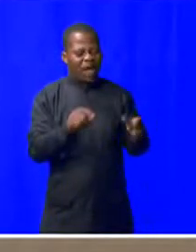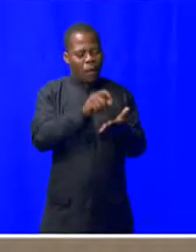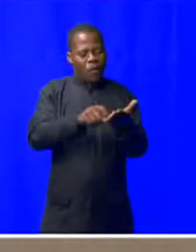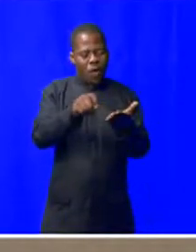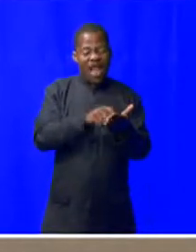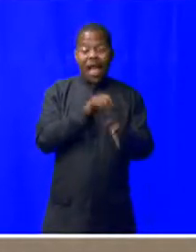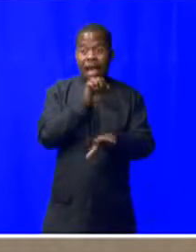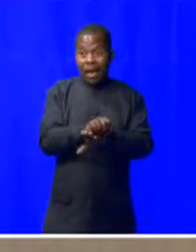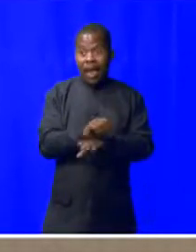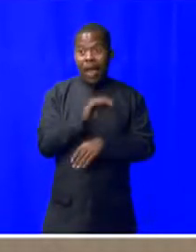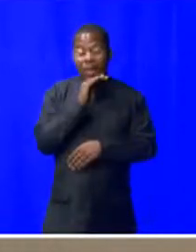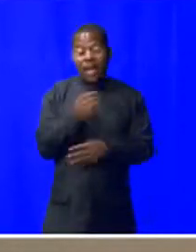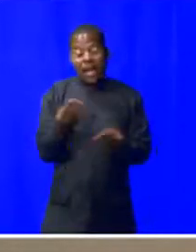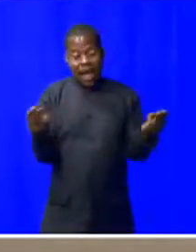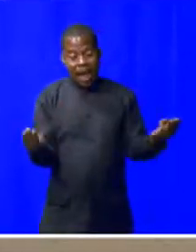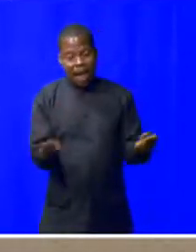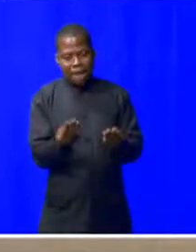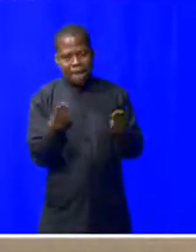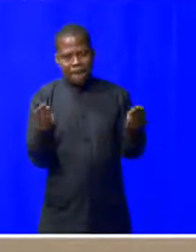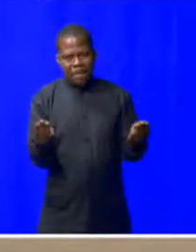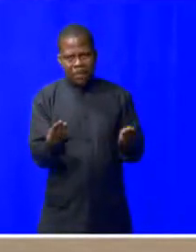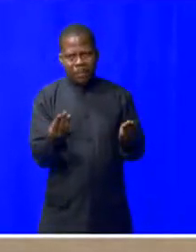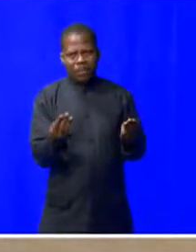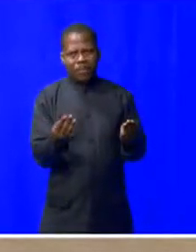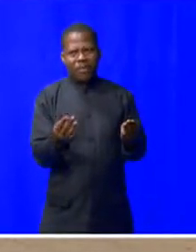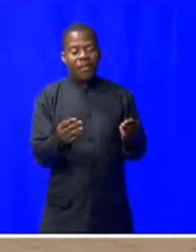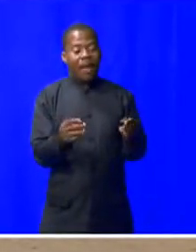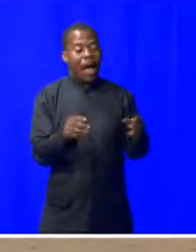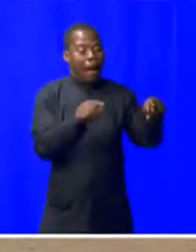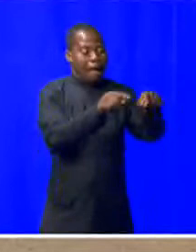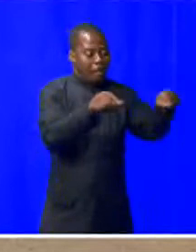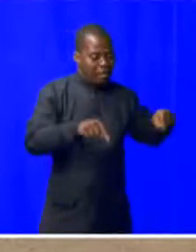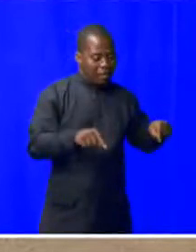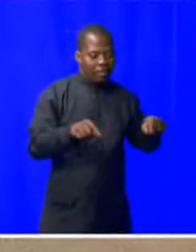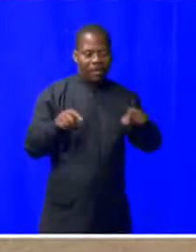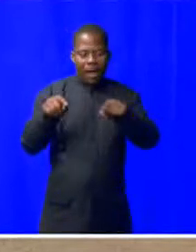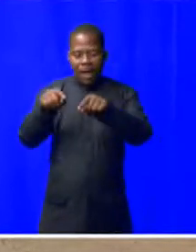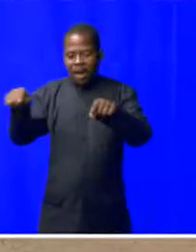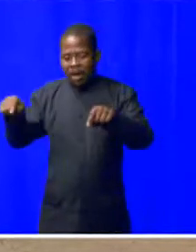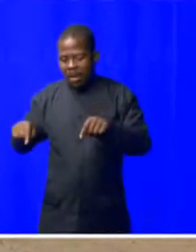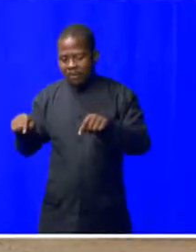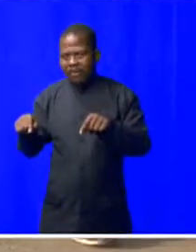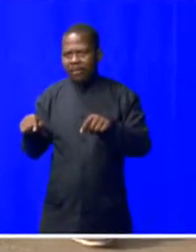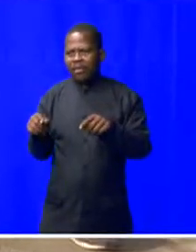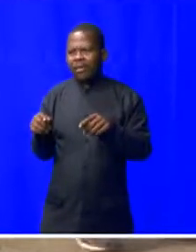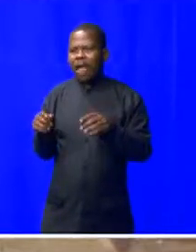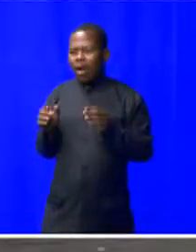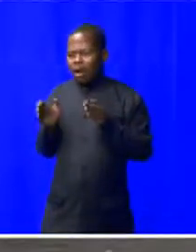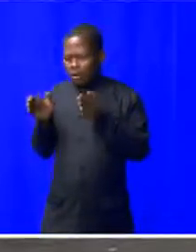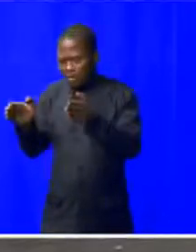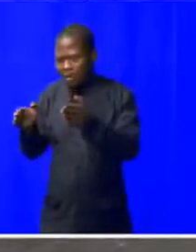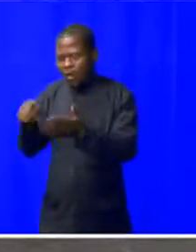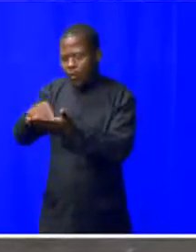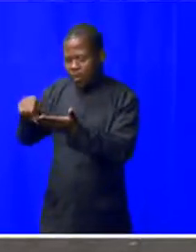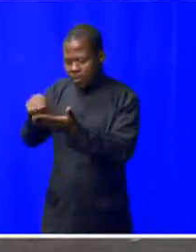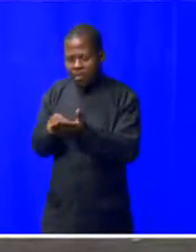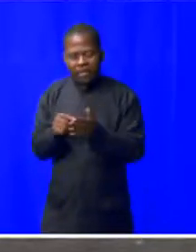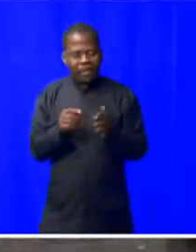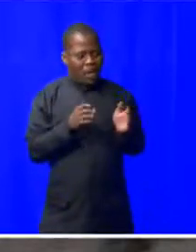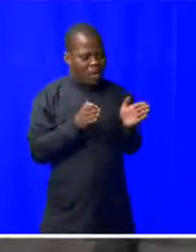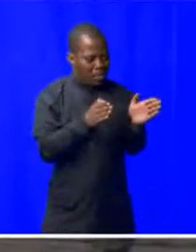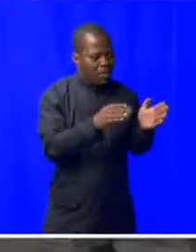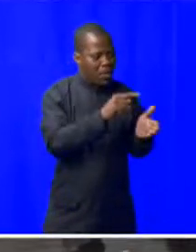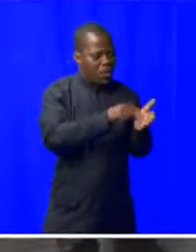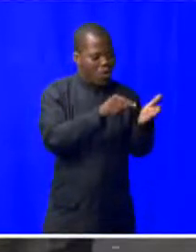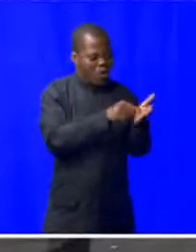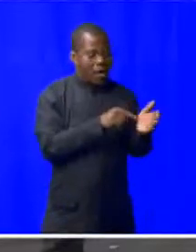sithi nasiphuma singene etindzaweni letinengi kuvikela wona emalayini kanti lokunye lesikubonile ngiwo